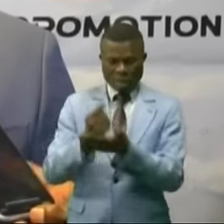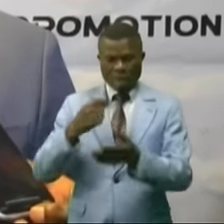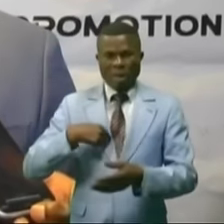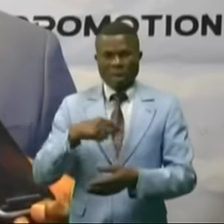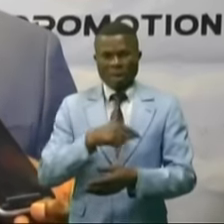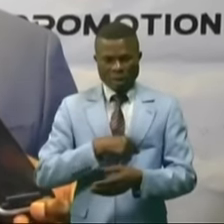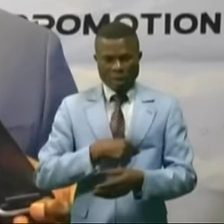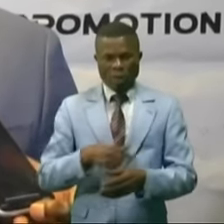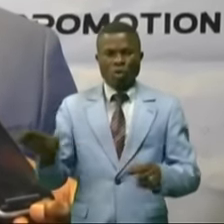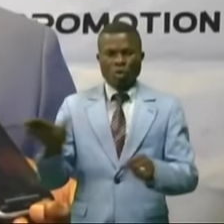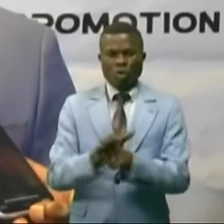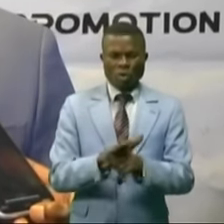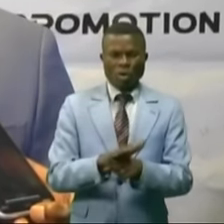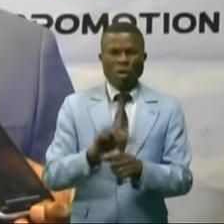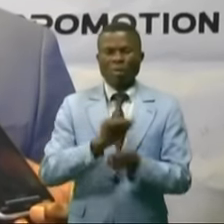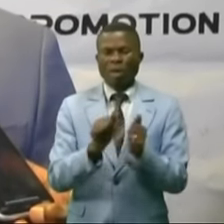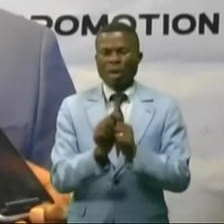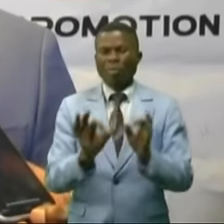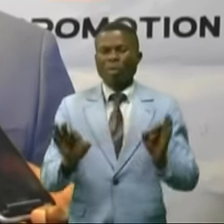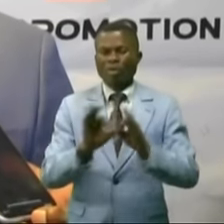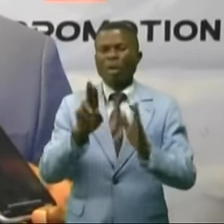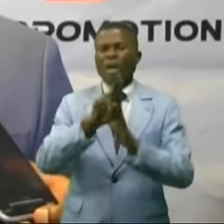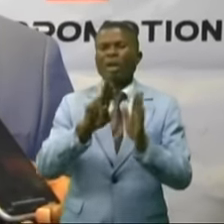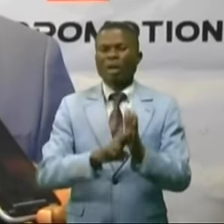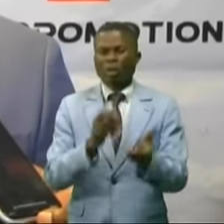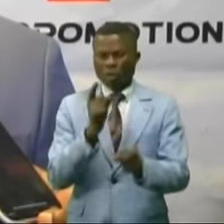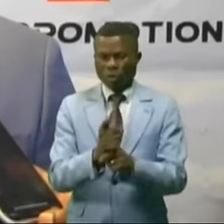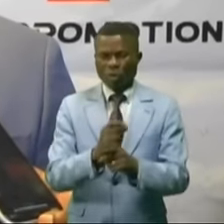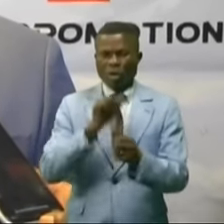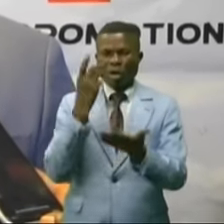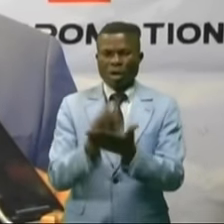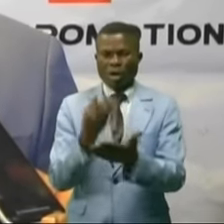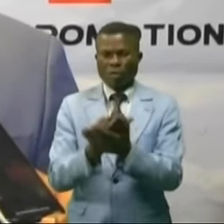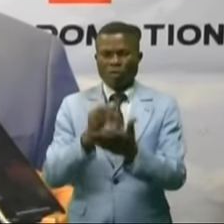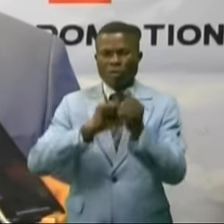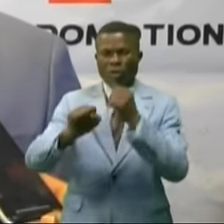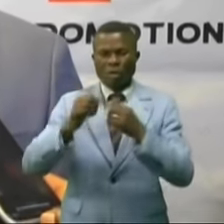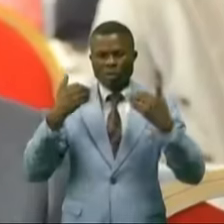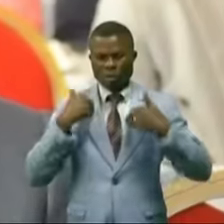combler les vides, parce que c'est ça le rôle aussi du Fonds de promotion de la santé.